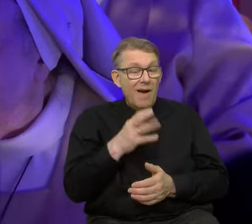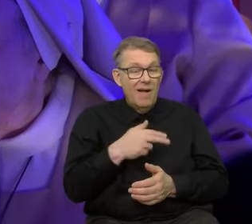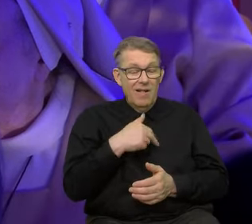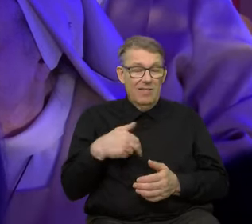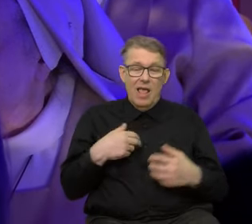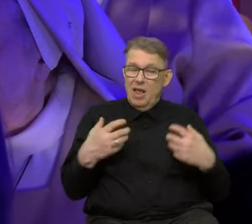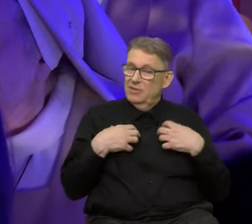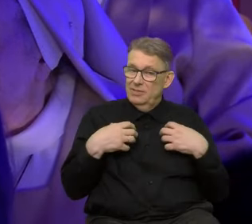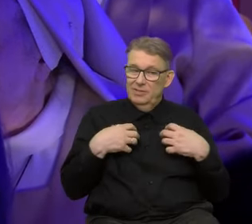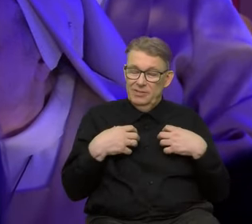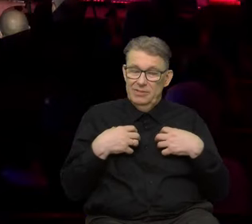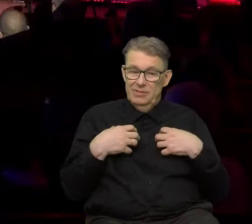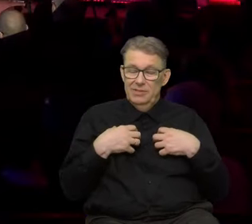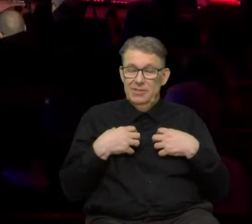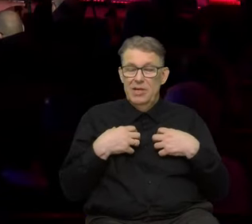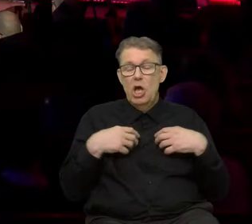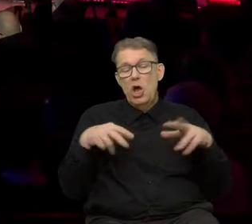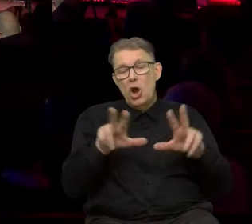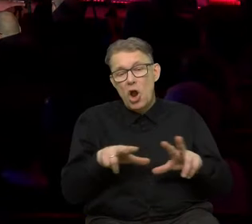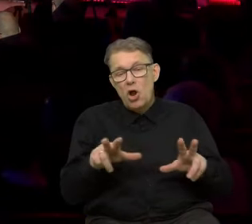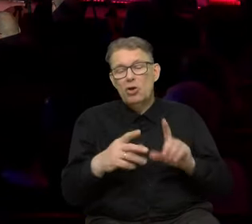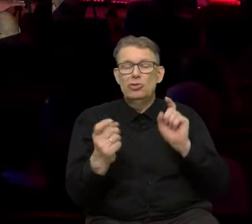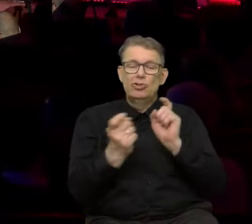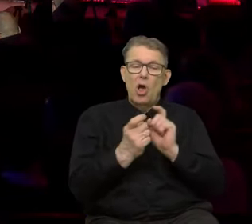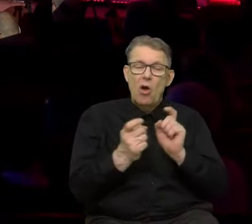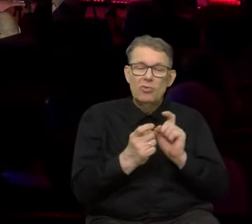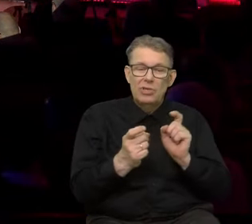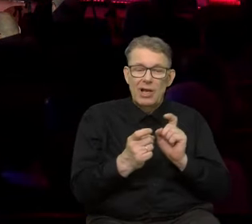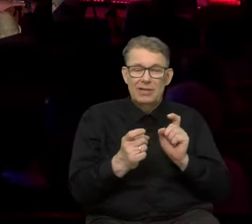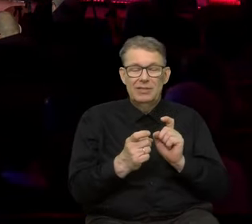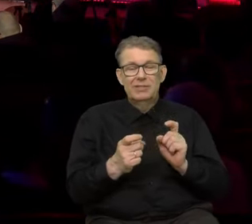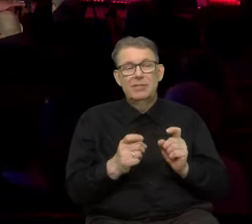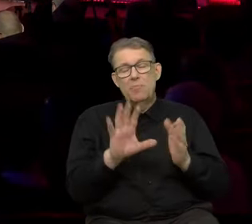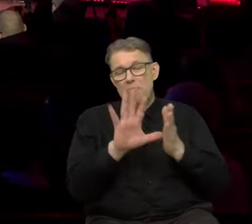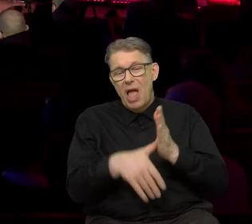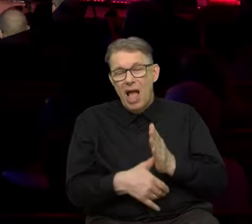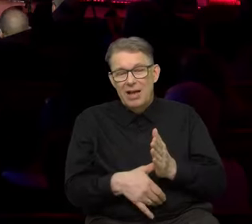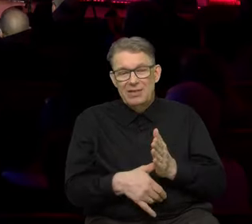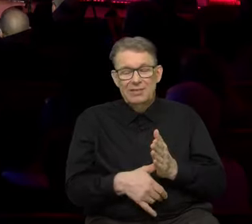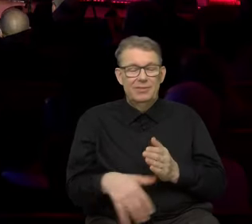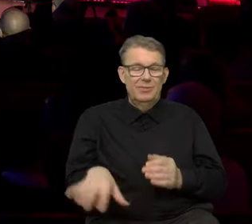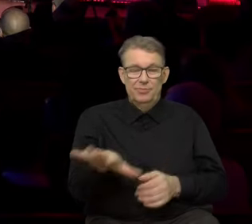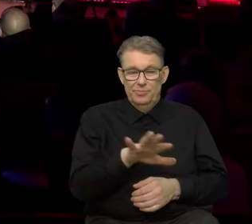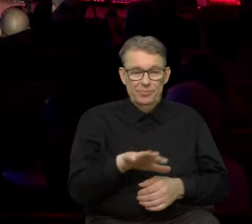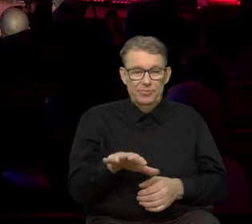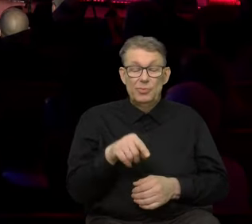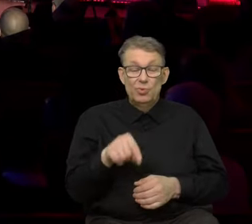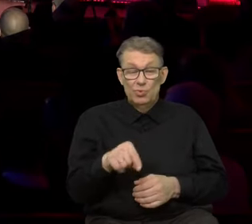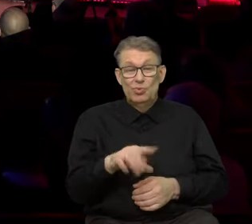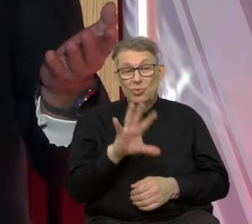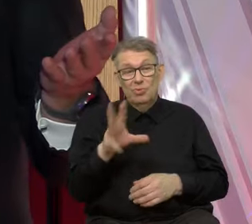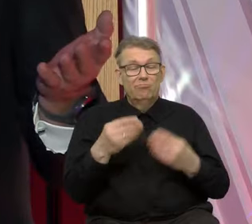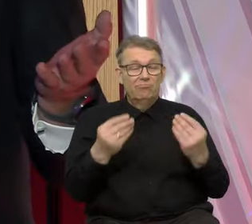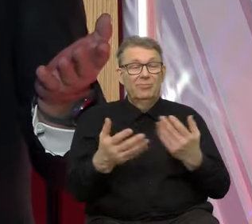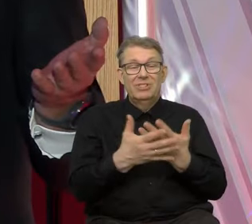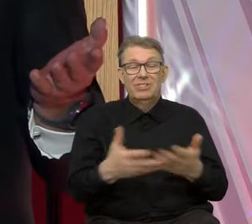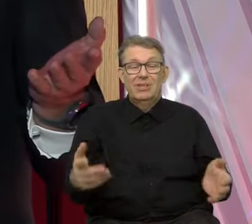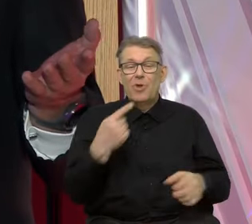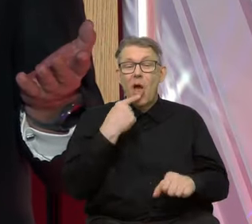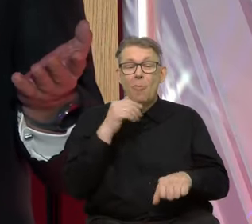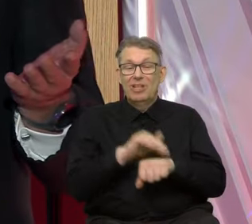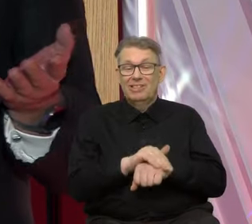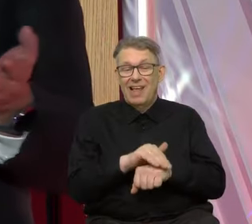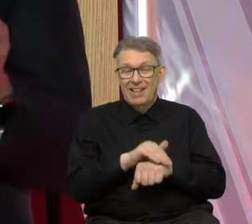naszym życiu rodzinnym, sąsiedzkim, w mieście, na tej pięknej ziemi